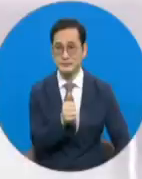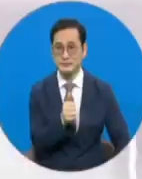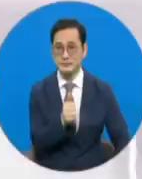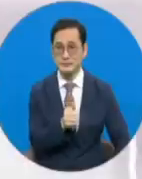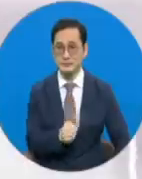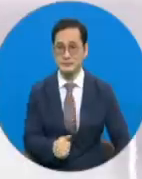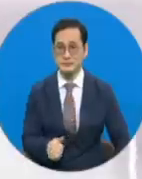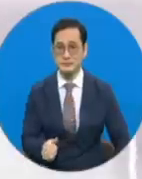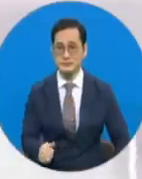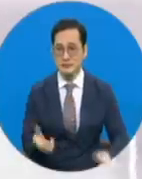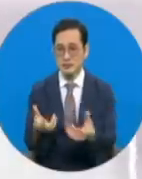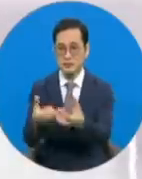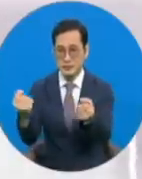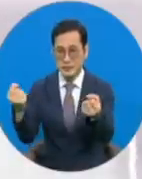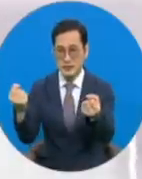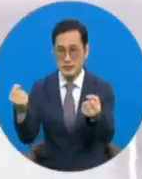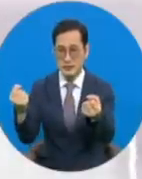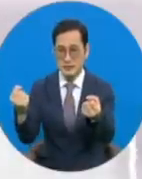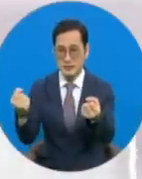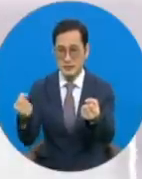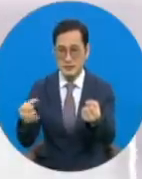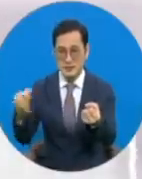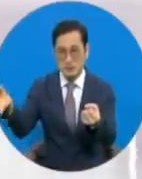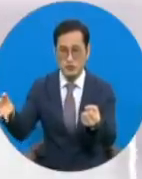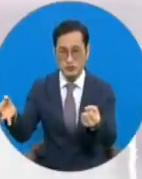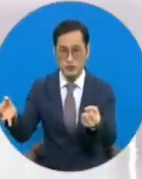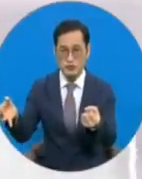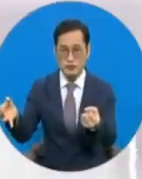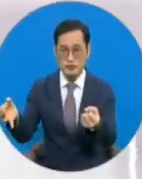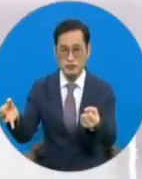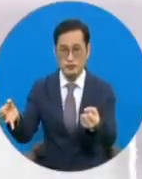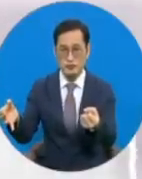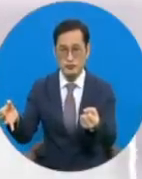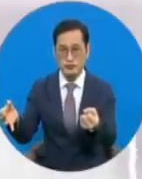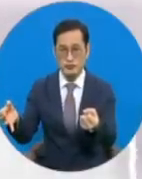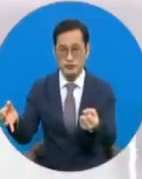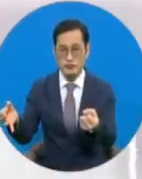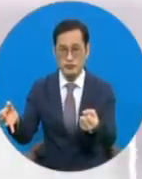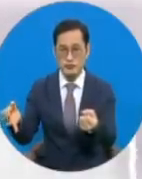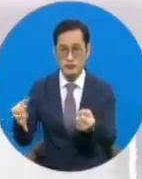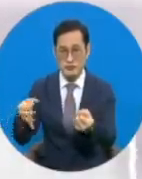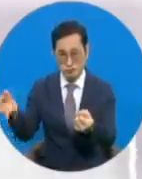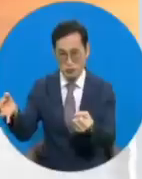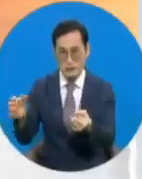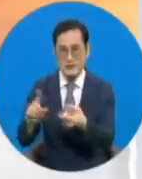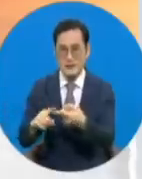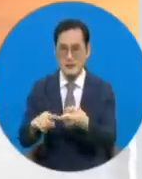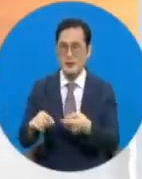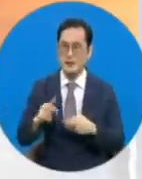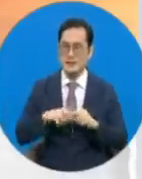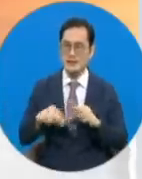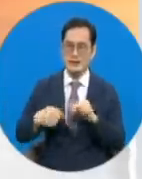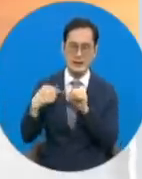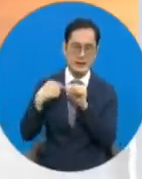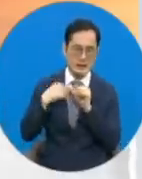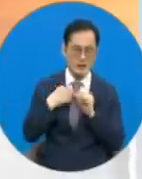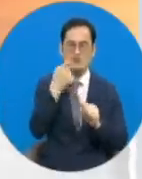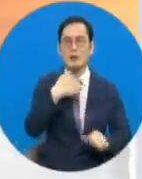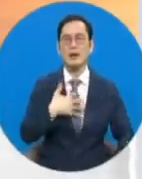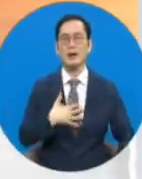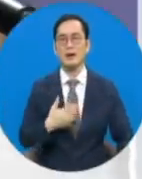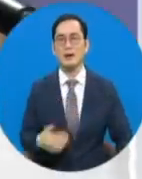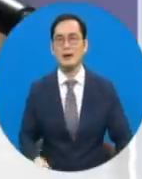수신료 분리징수와 관련해서 이건 이제 정부에서 자기 이제 사퇴하라는 압박이다 이렇게 보는 것 같아요. 근데 이